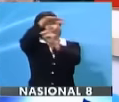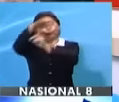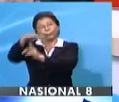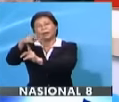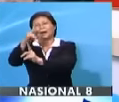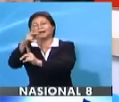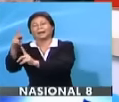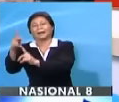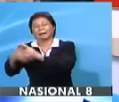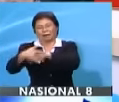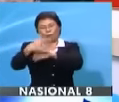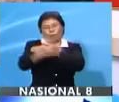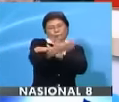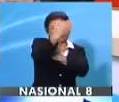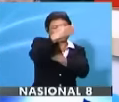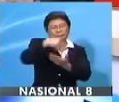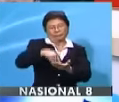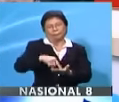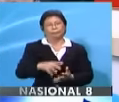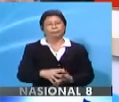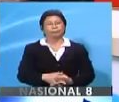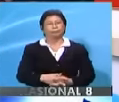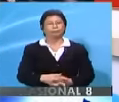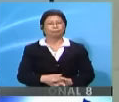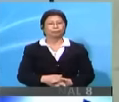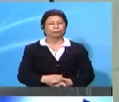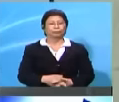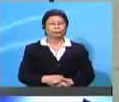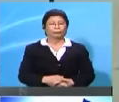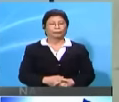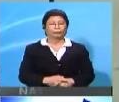terbang Kota Kinabalu awal pagi tadi.